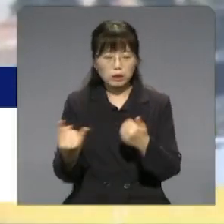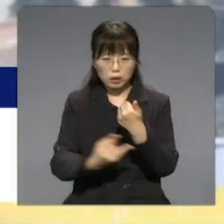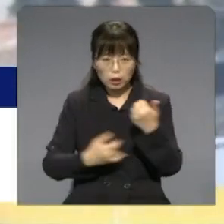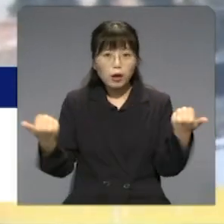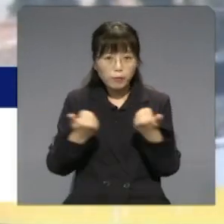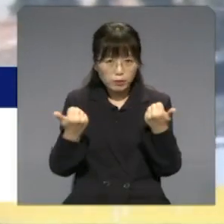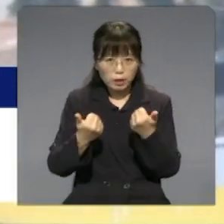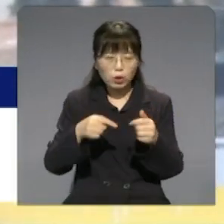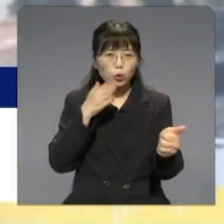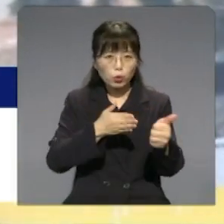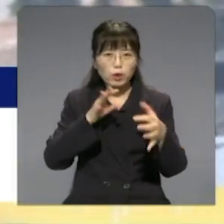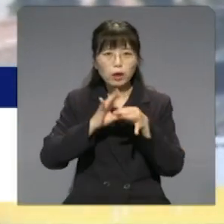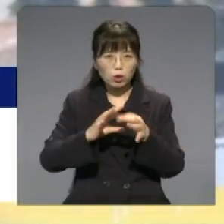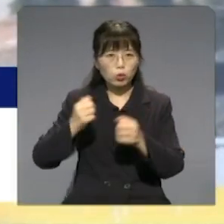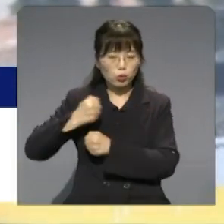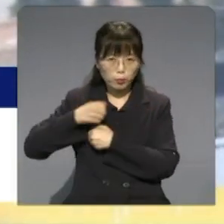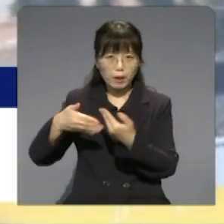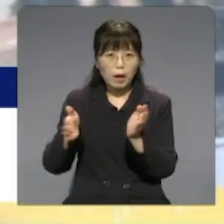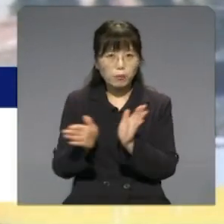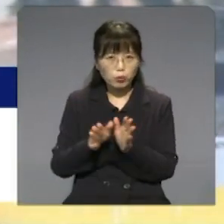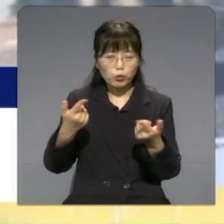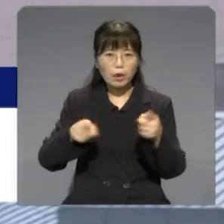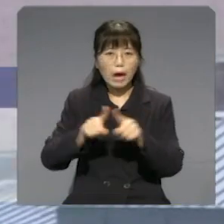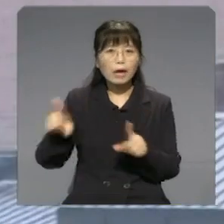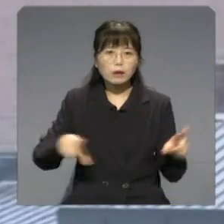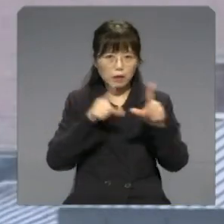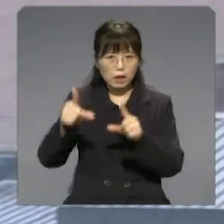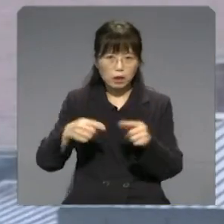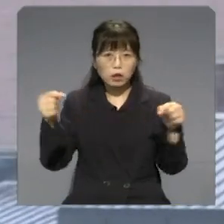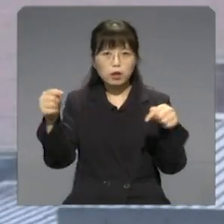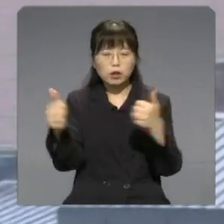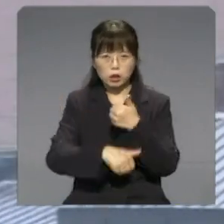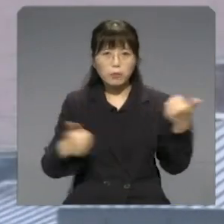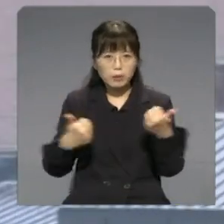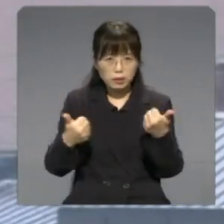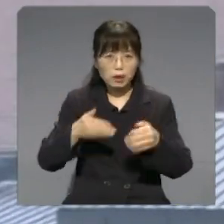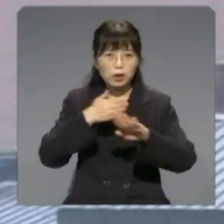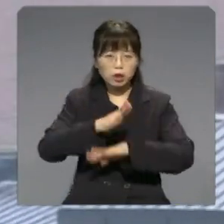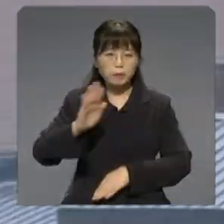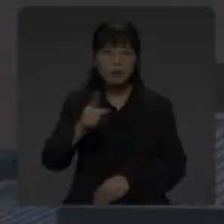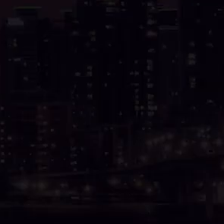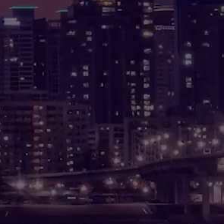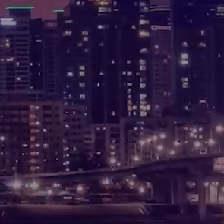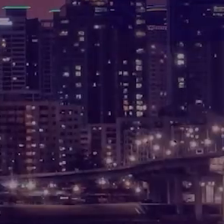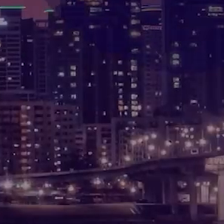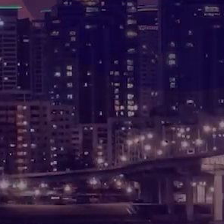요청과 관련해 경기도 국방부 상생협의체를 거치면 된다고 일축했습니다.